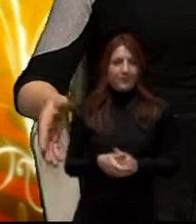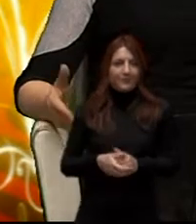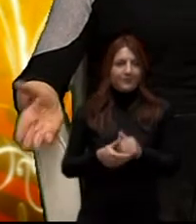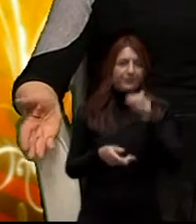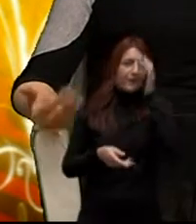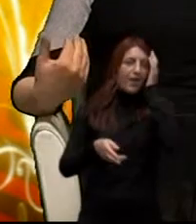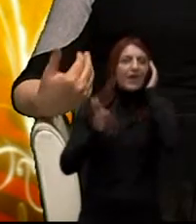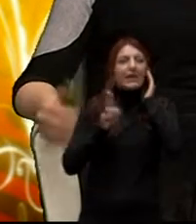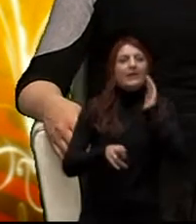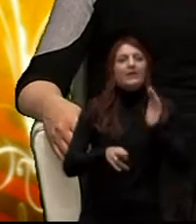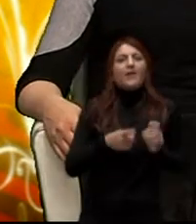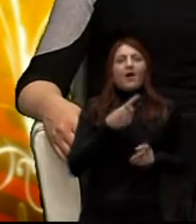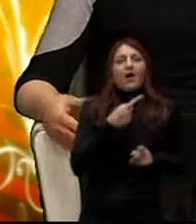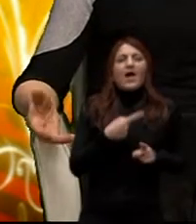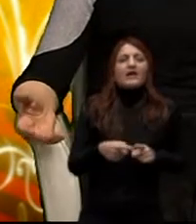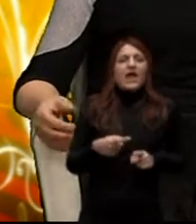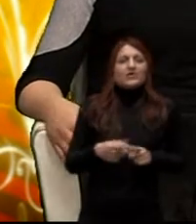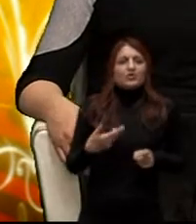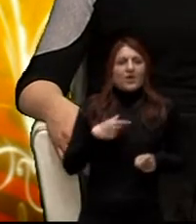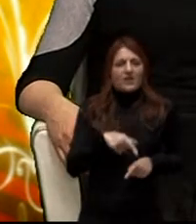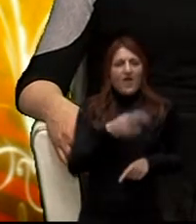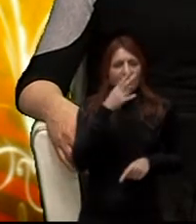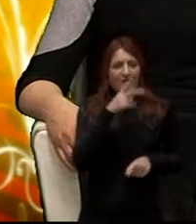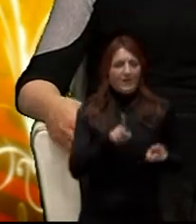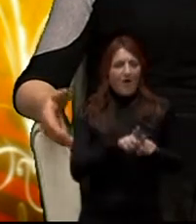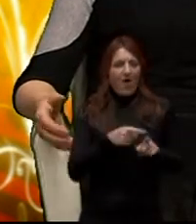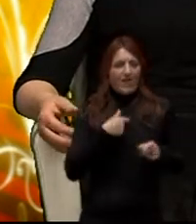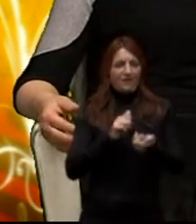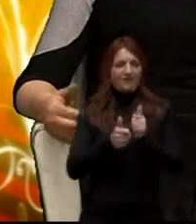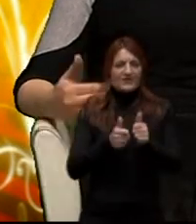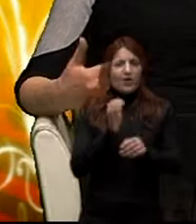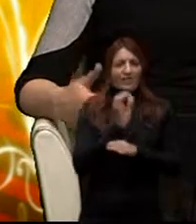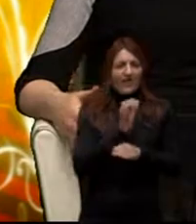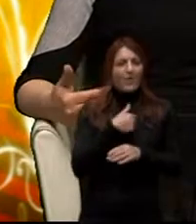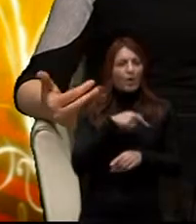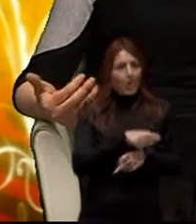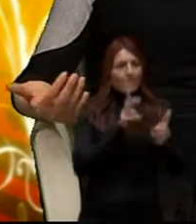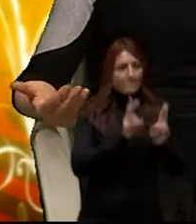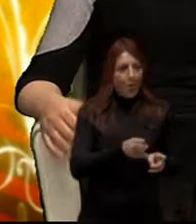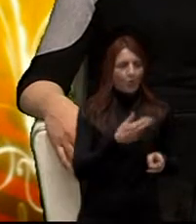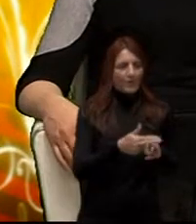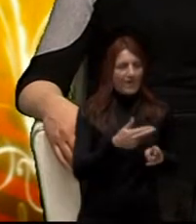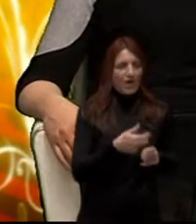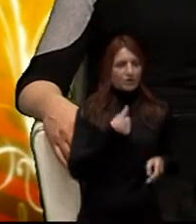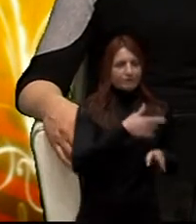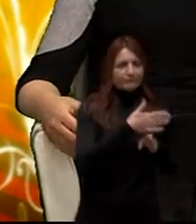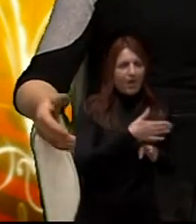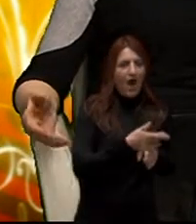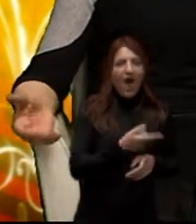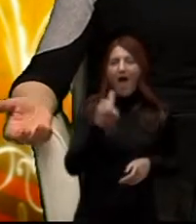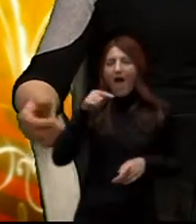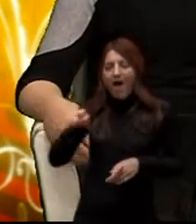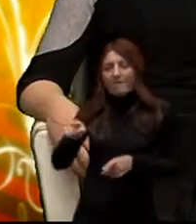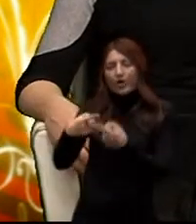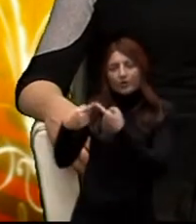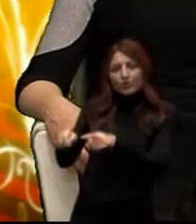imamo one koje su objektivne i koje ja vidim kao fizioterapeut mogu zapravo rješati, ali ako je ona uvjetovana upravo sa tog